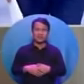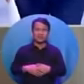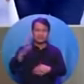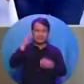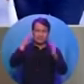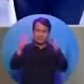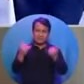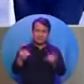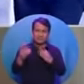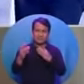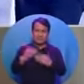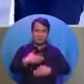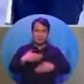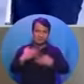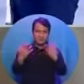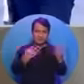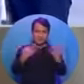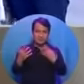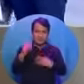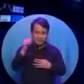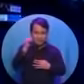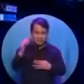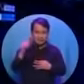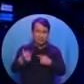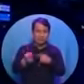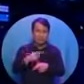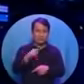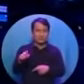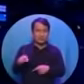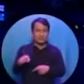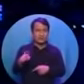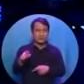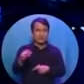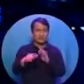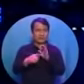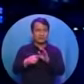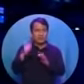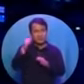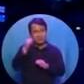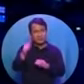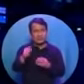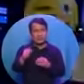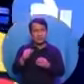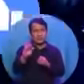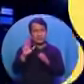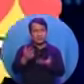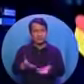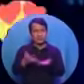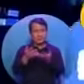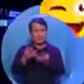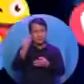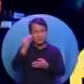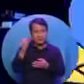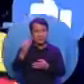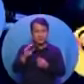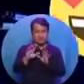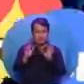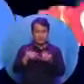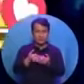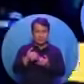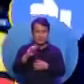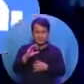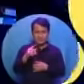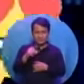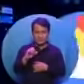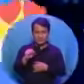Idol Meron. Happy birthday, Eileen Insha. Happy birthday din kay Shane Araulio. At shoutout kay Cap Marley Pineda ng Barangay